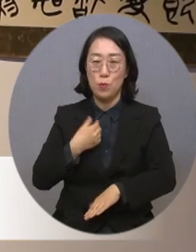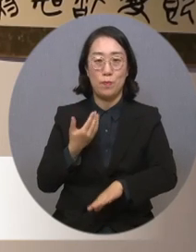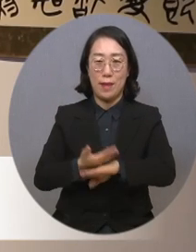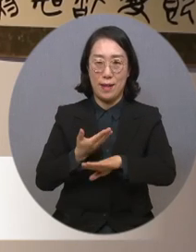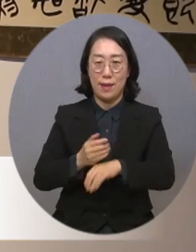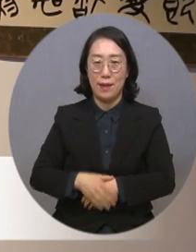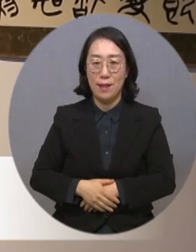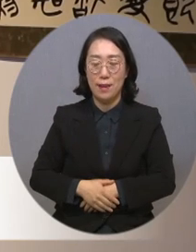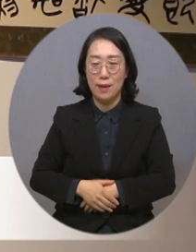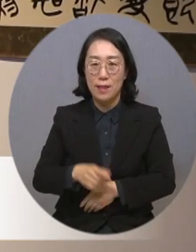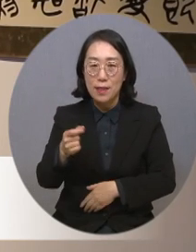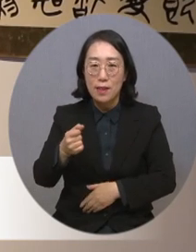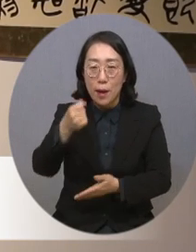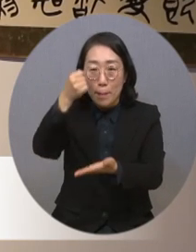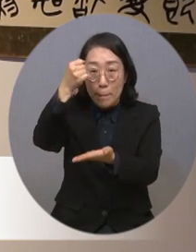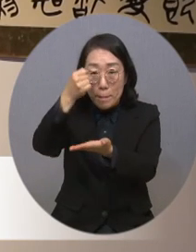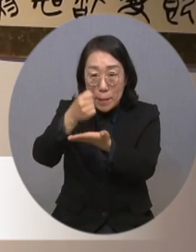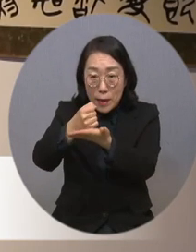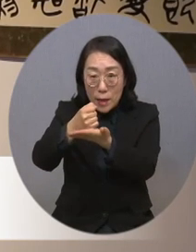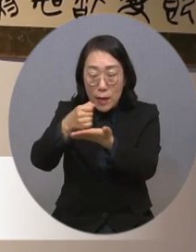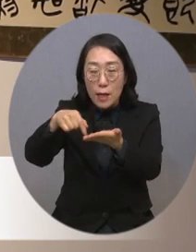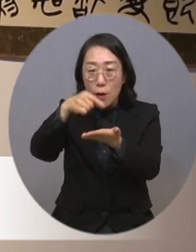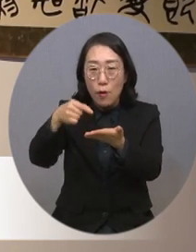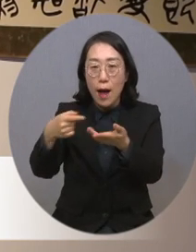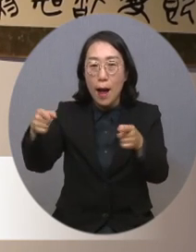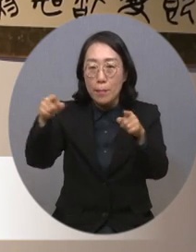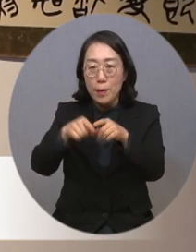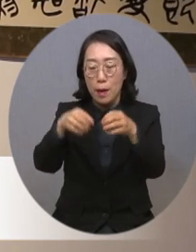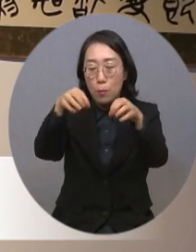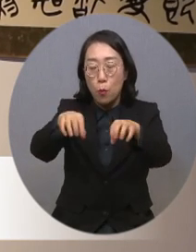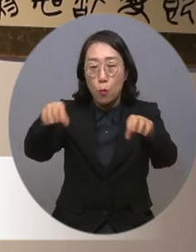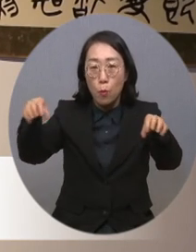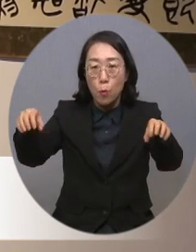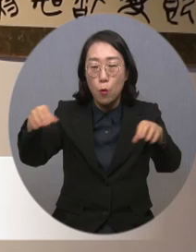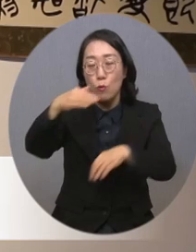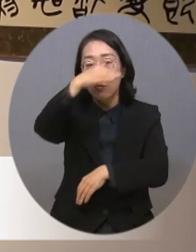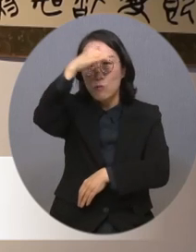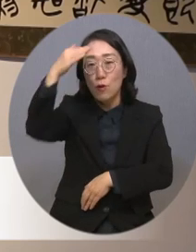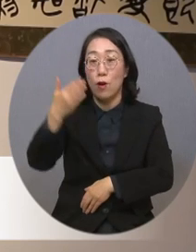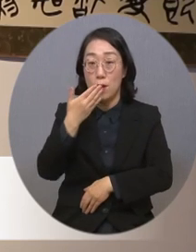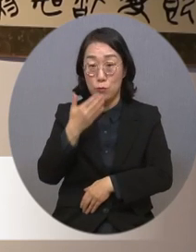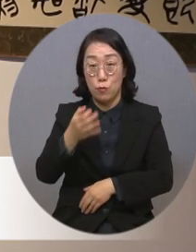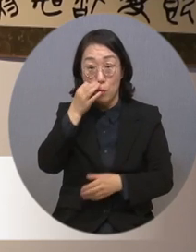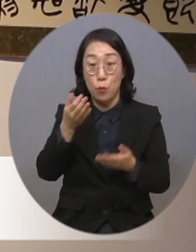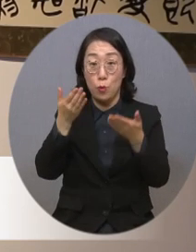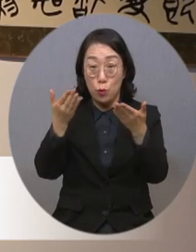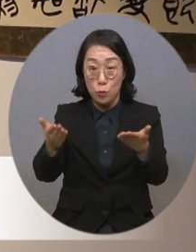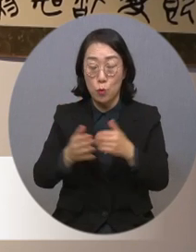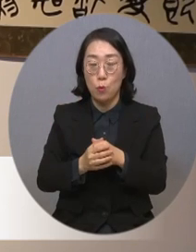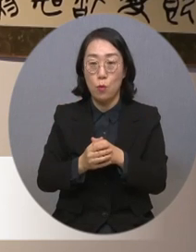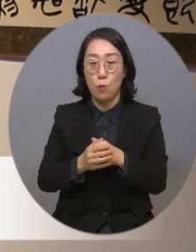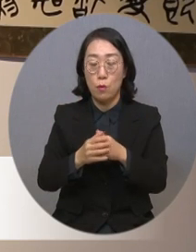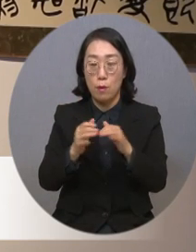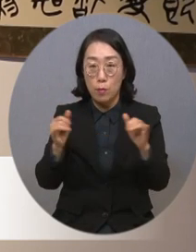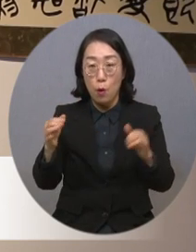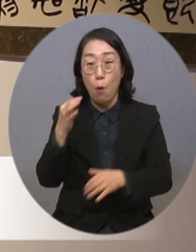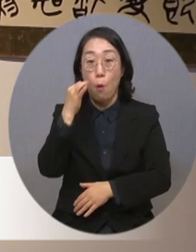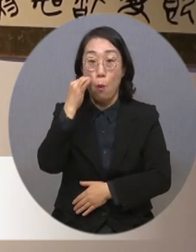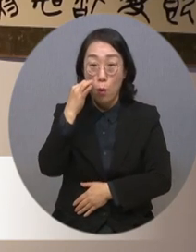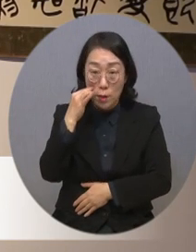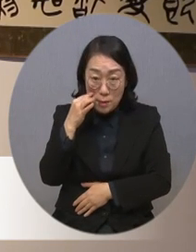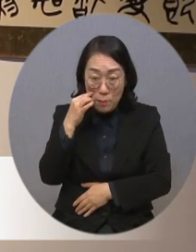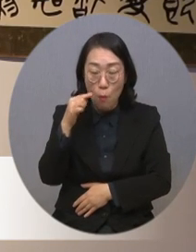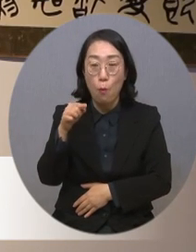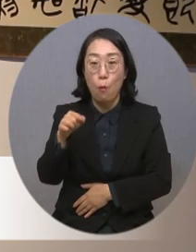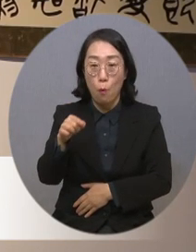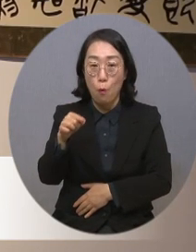그 찍은 지기 실인을 이렇게 같이 전시를 하니까 그 시민들 반응이 이거